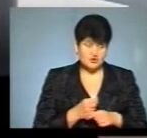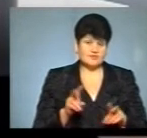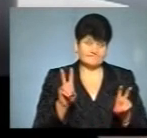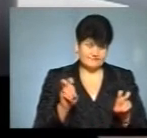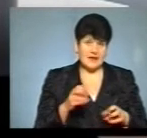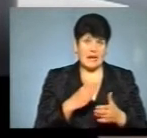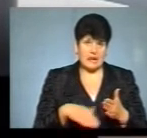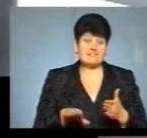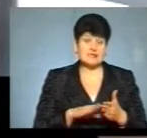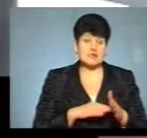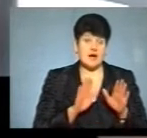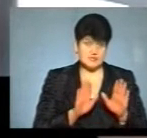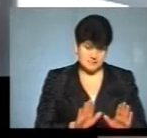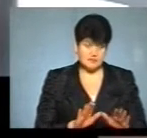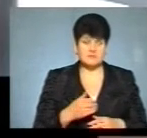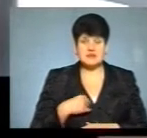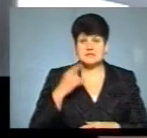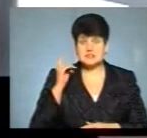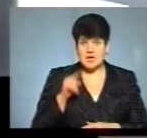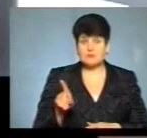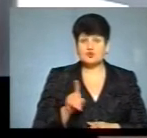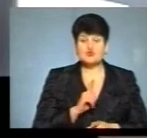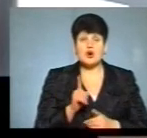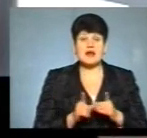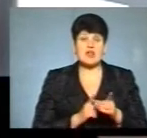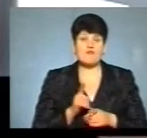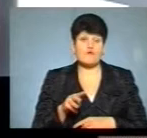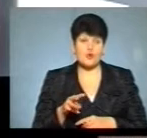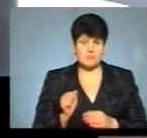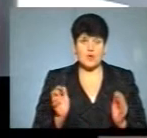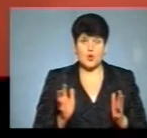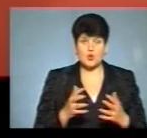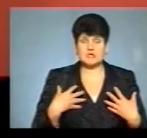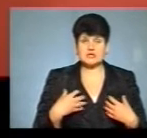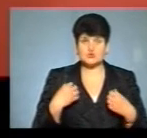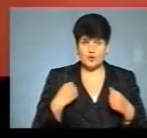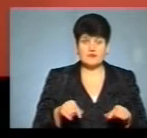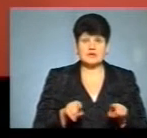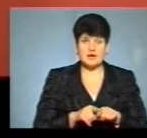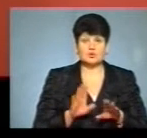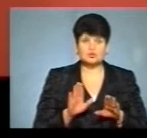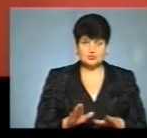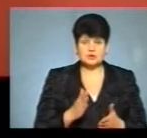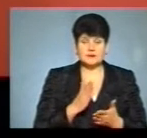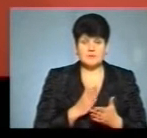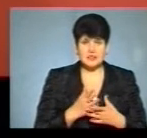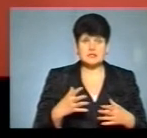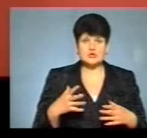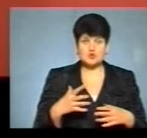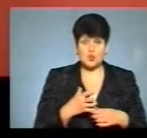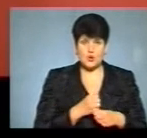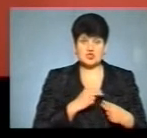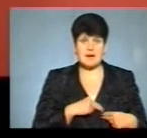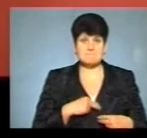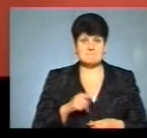вже. Якщо ми знаємо, що реформа охорони здоров'я також буде вести за собою скорочення